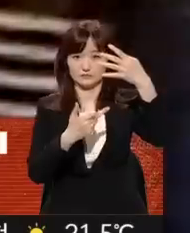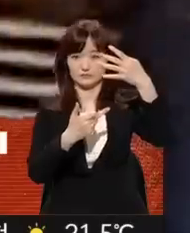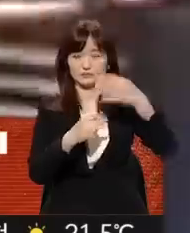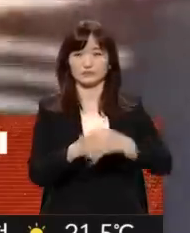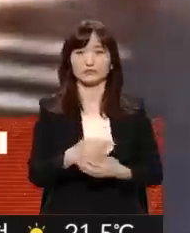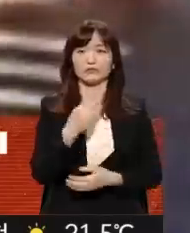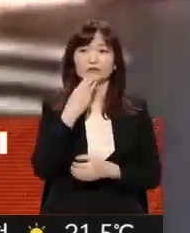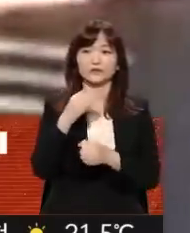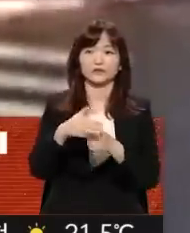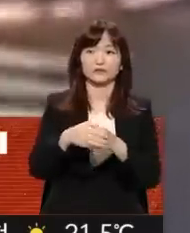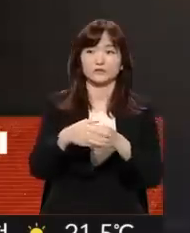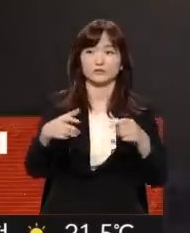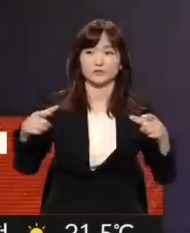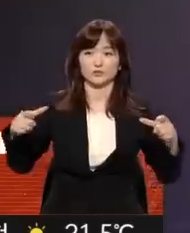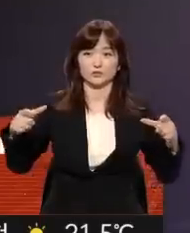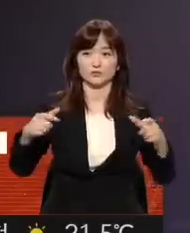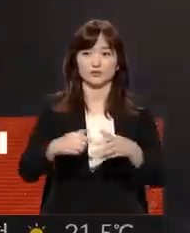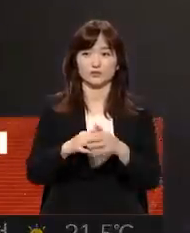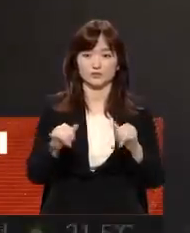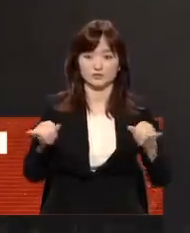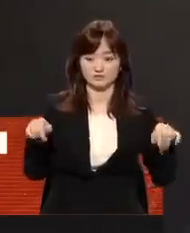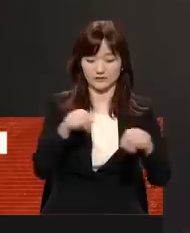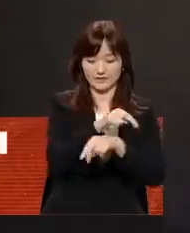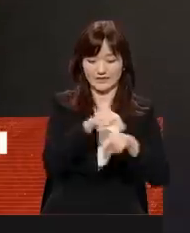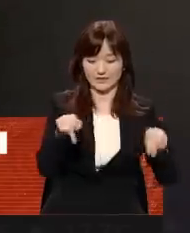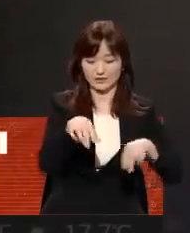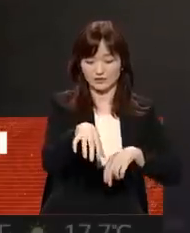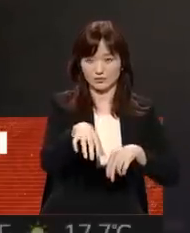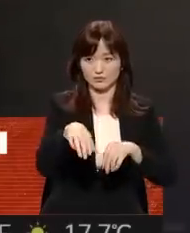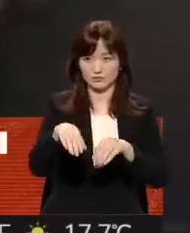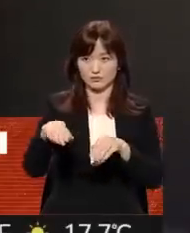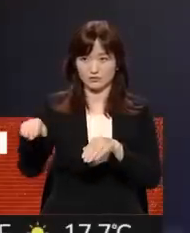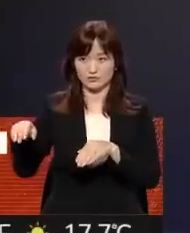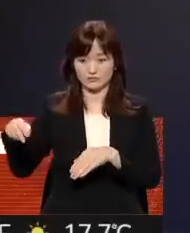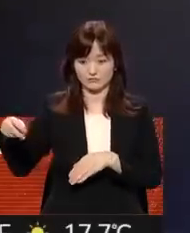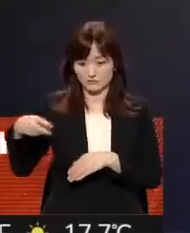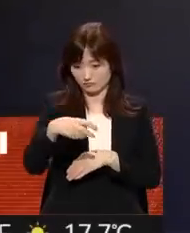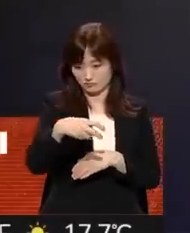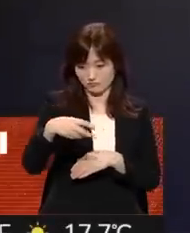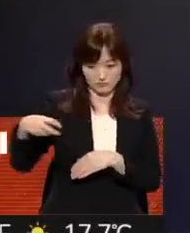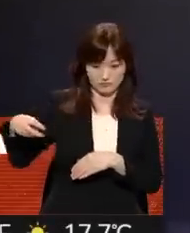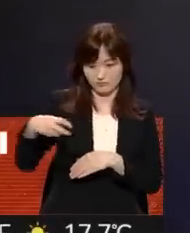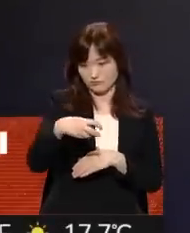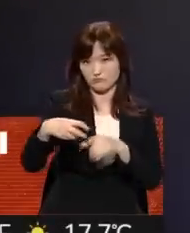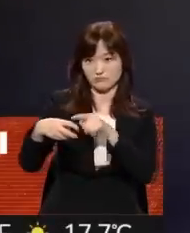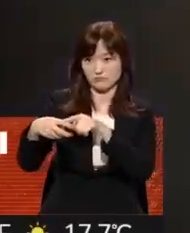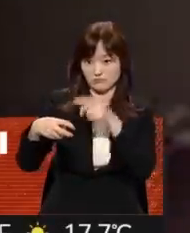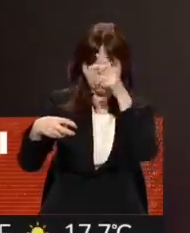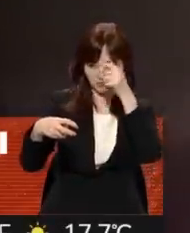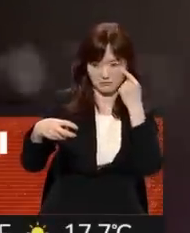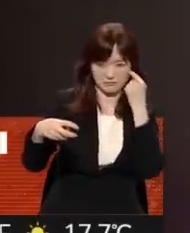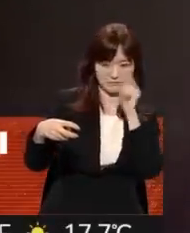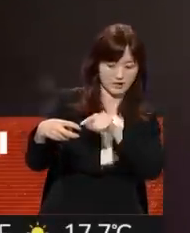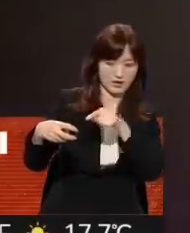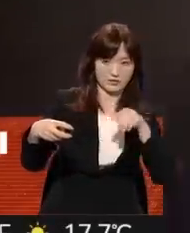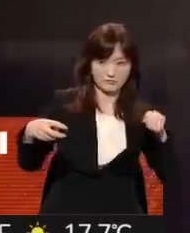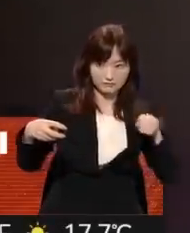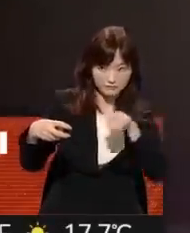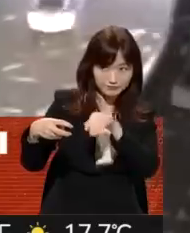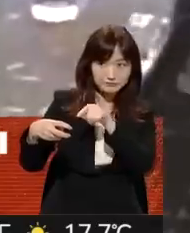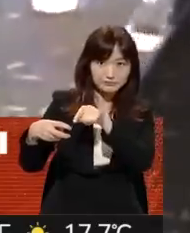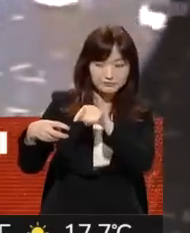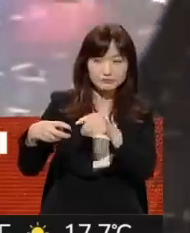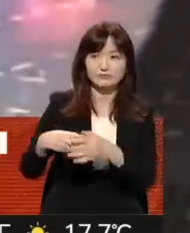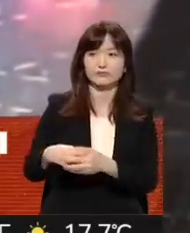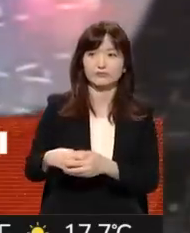서울 마포구에서 이 사람들이 지나가는 저 인도에서 전진후진을 반복하던 이 차량이 경찰 눈에 띄었습니다. 이 때문에